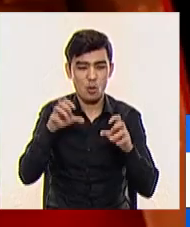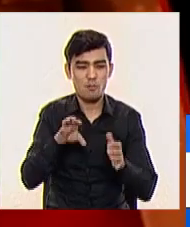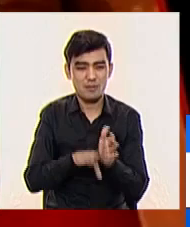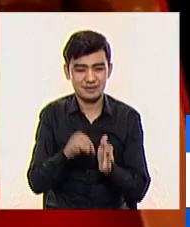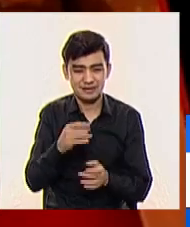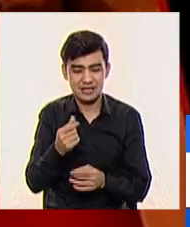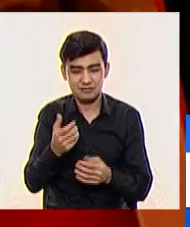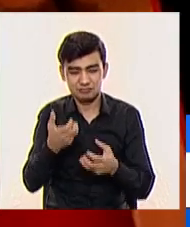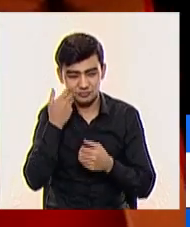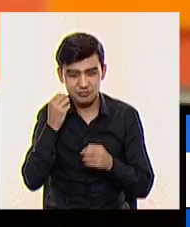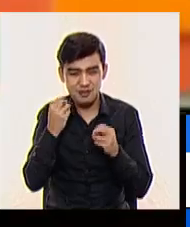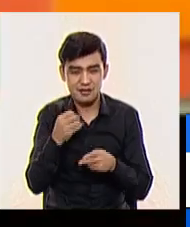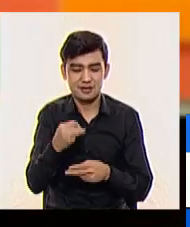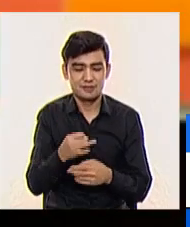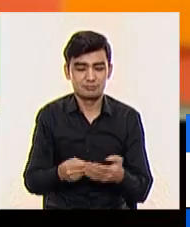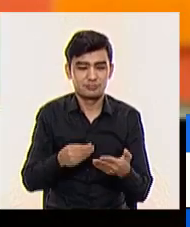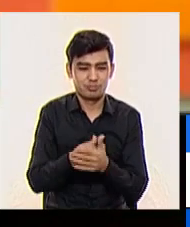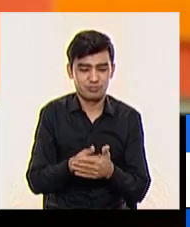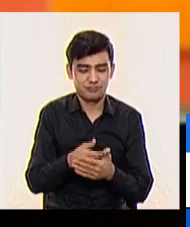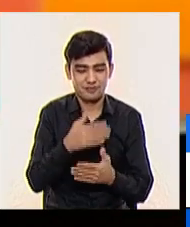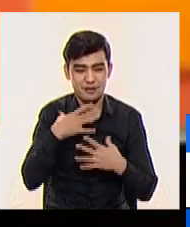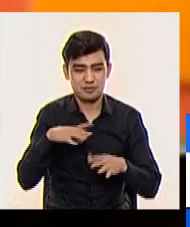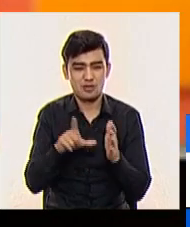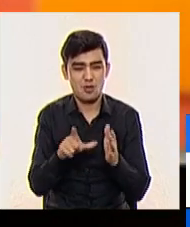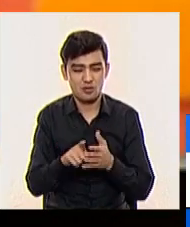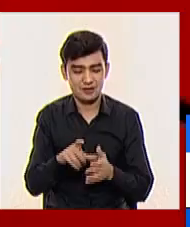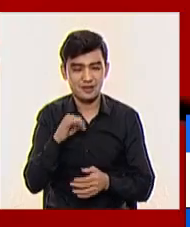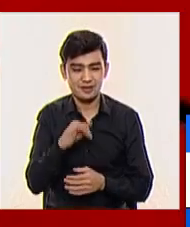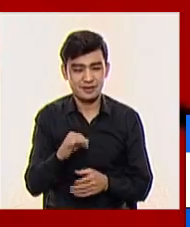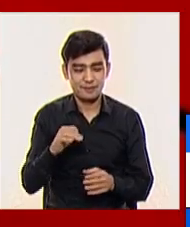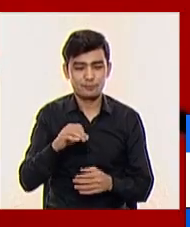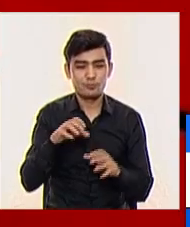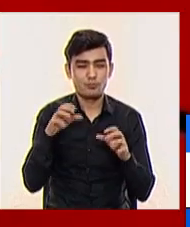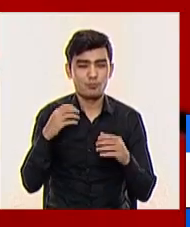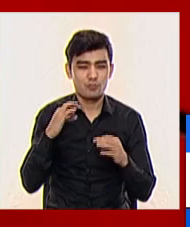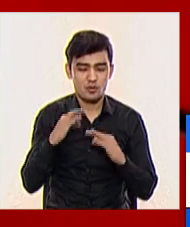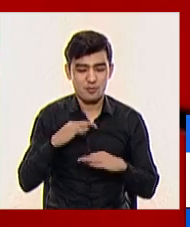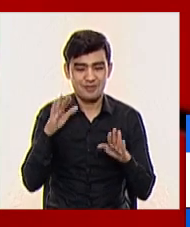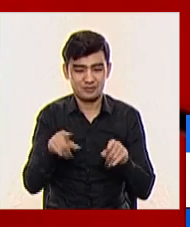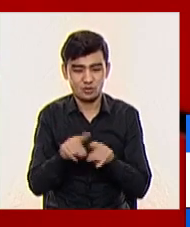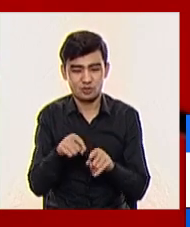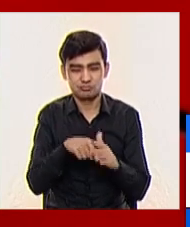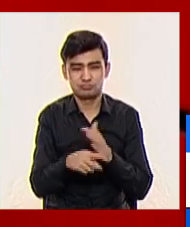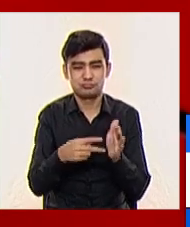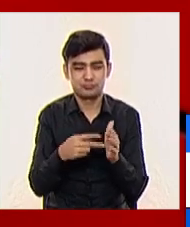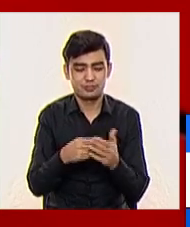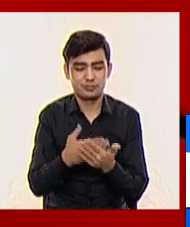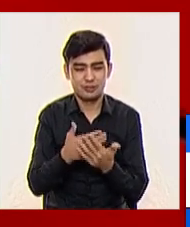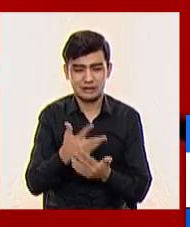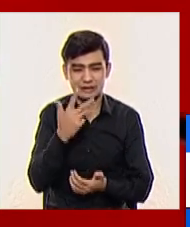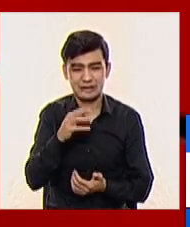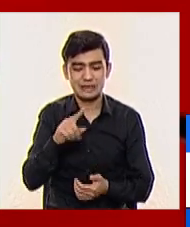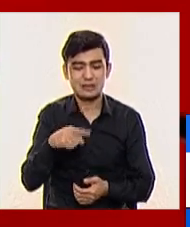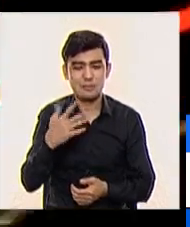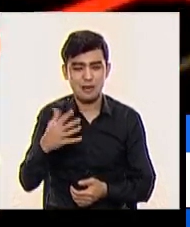денежных средств и уклонению от уплаты налогов в бюджет по данным прокуратуры в доход государства помимо суммы превышающей три с половиной миллиарда